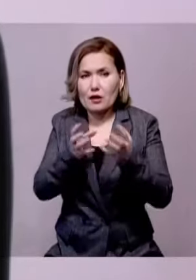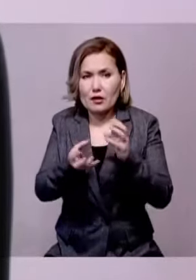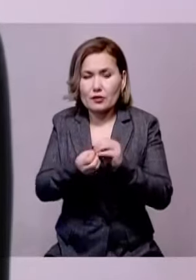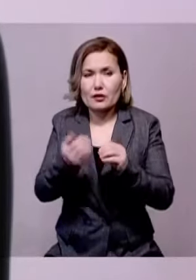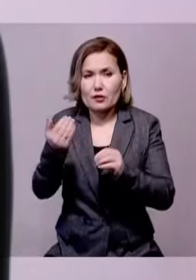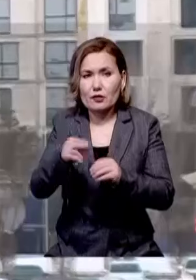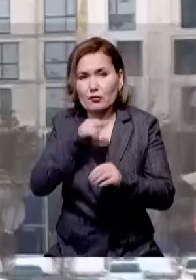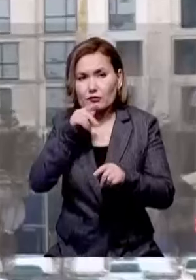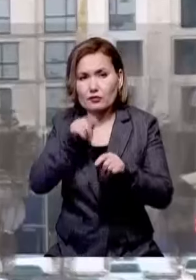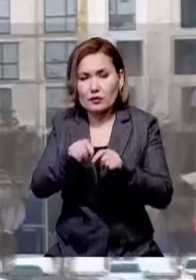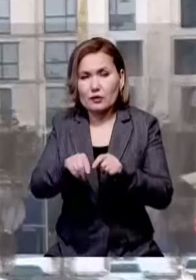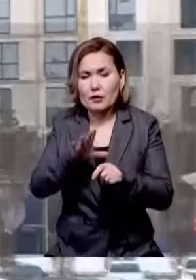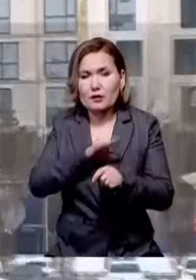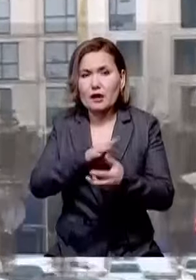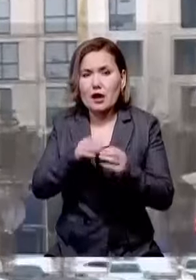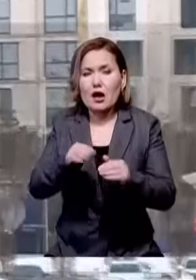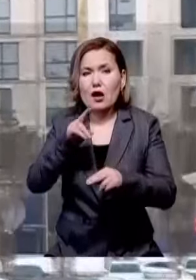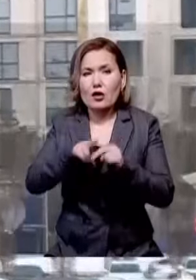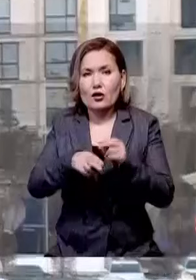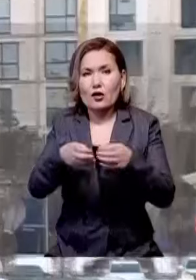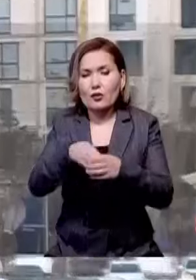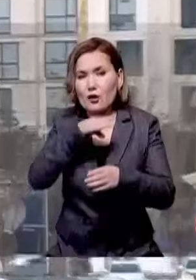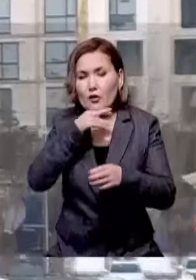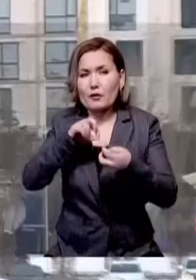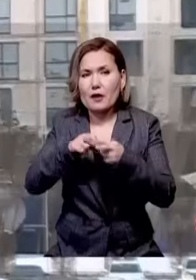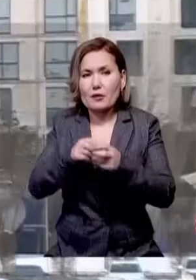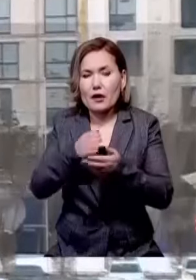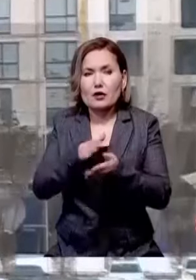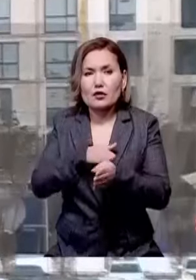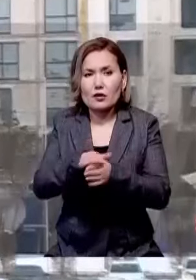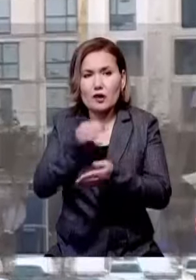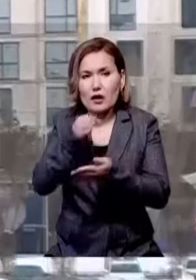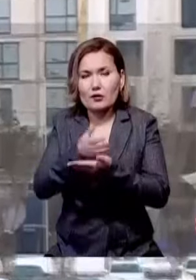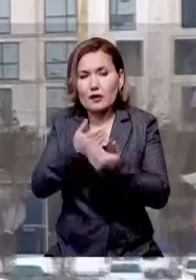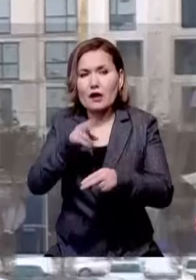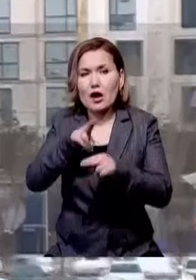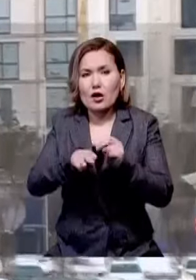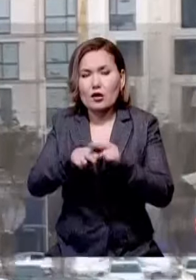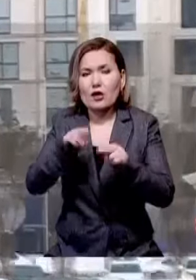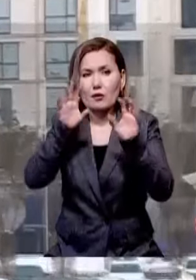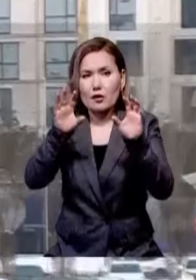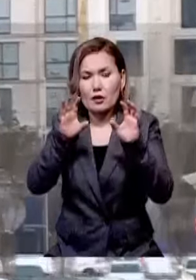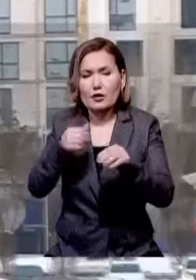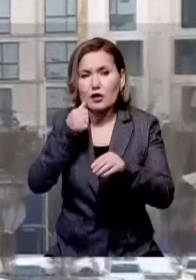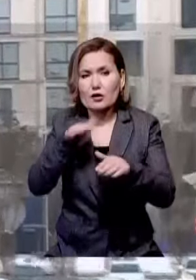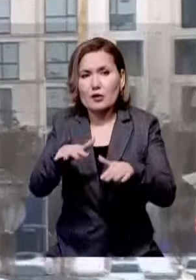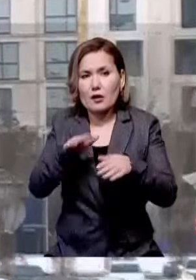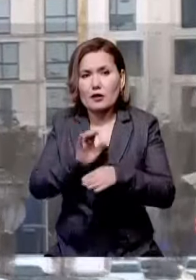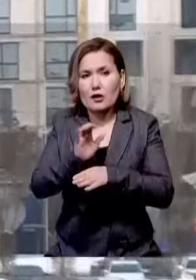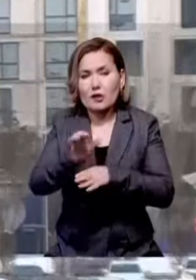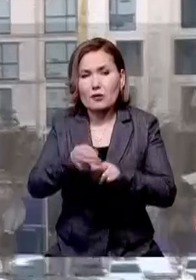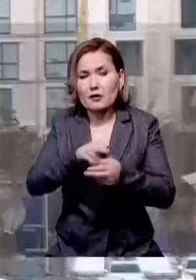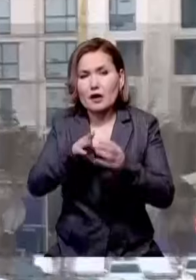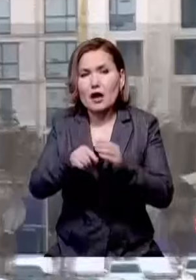да көңіл бөлінген болатын. Құрылыс төңірегінде қанша дау болса да бұл әлі тоқ етер емес. Құрылыс кодексі күнігеше мәжіліс қарауына жіберілді.